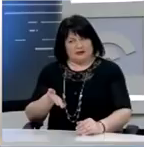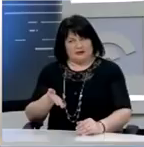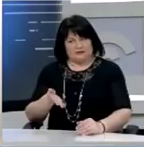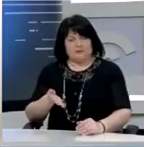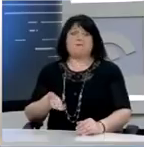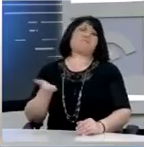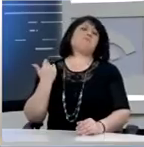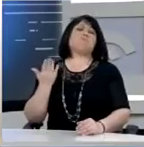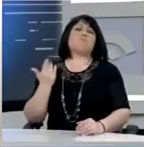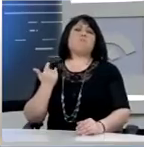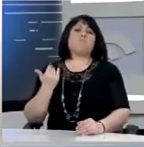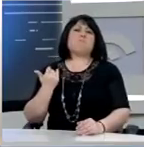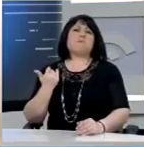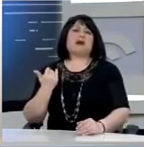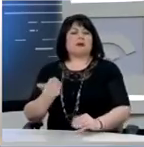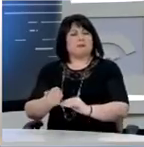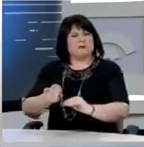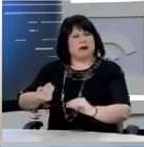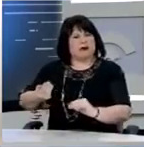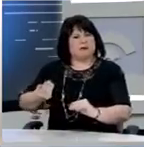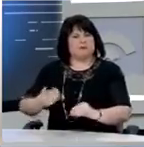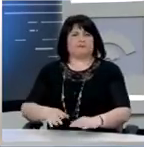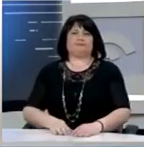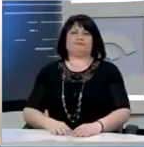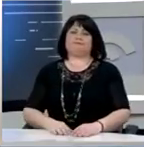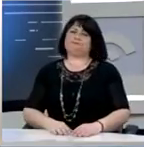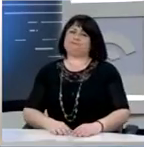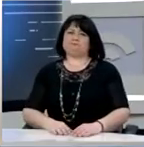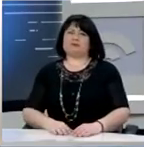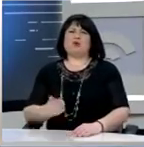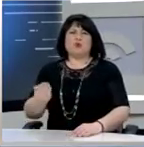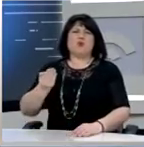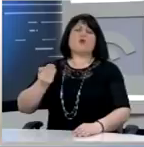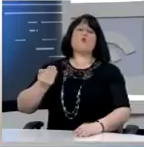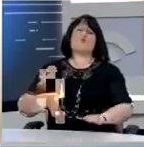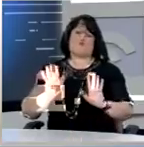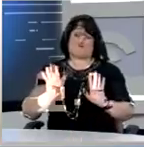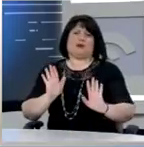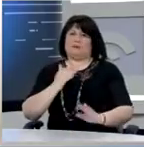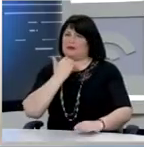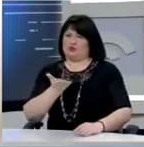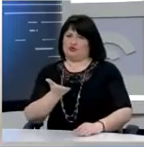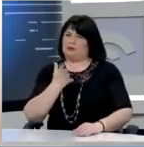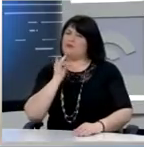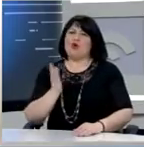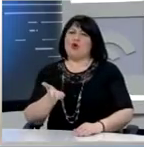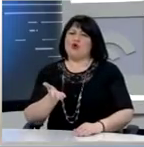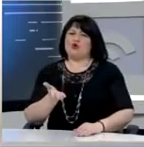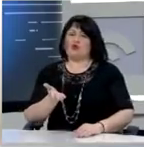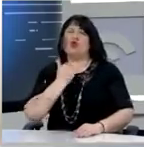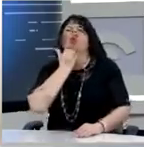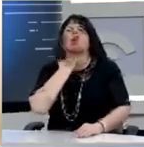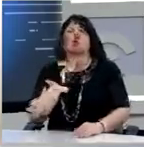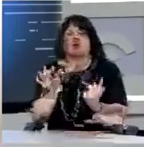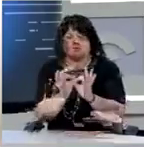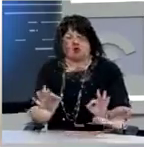πριν δηλαδή από την περίοδο αυτή? Όχι πάρα πολύ νωρίτερα. Γιατί? Διότι δεν μπορούσαμε. Η